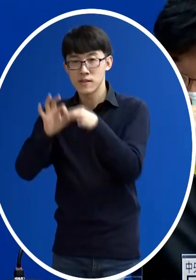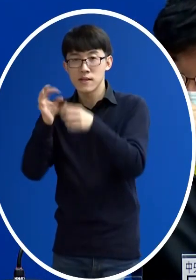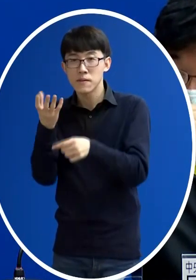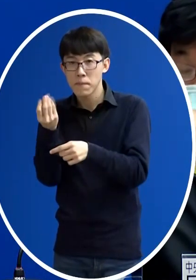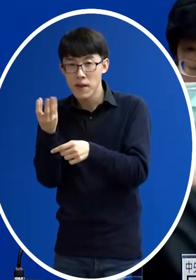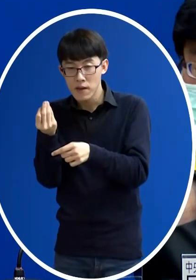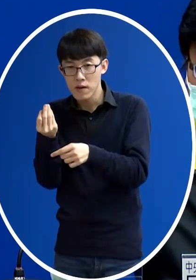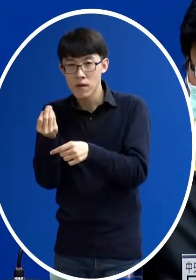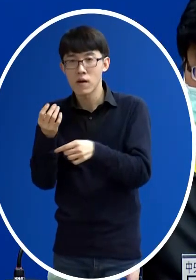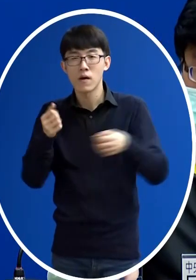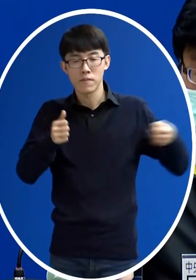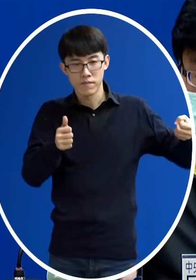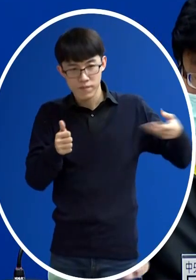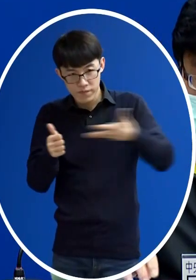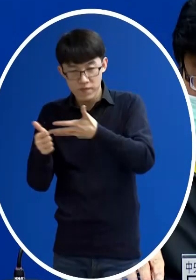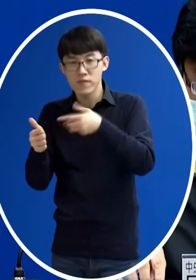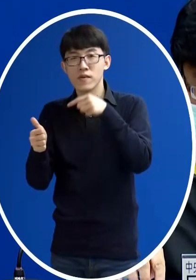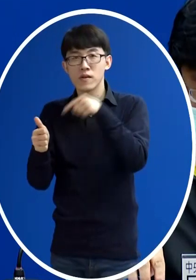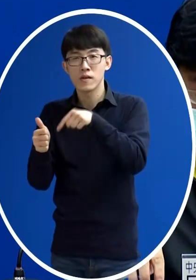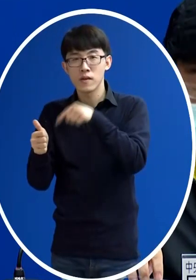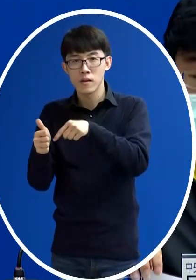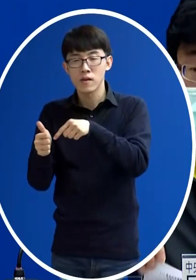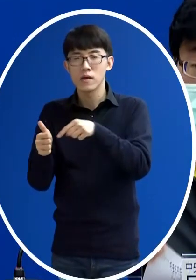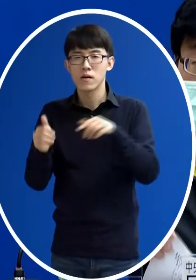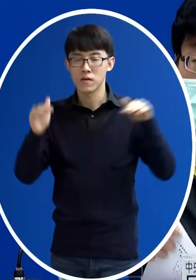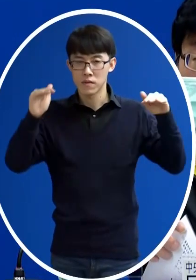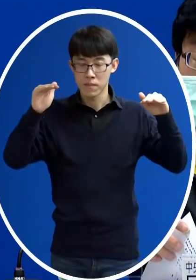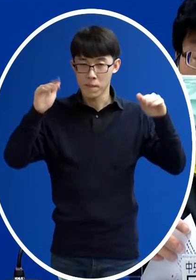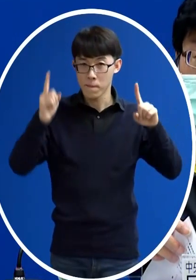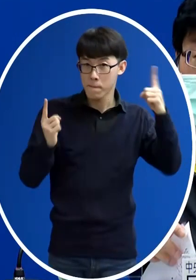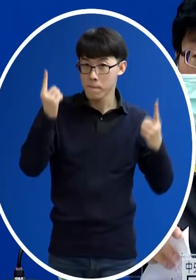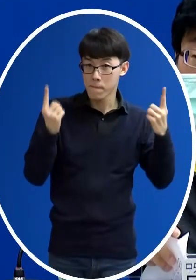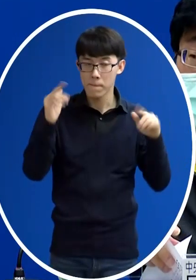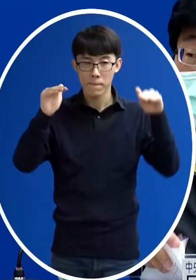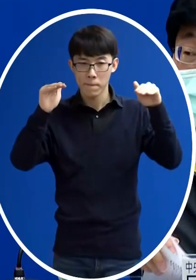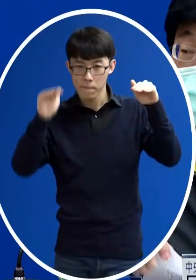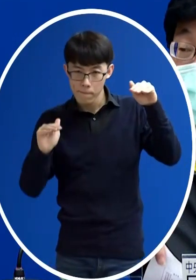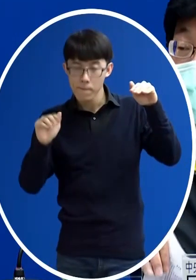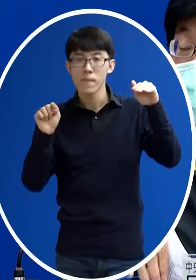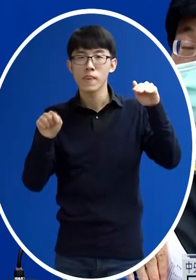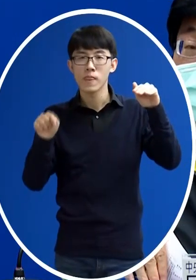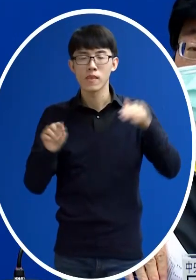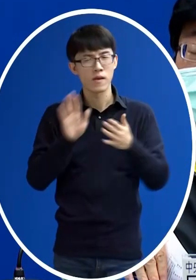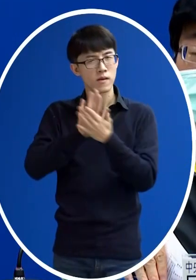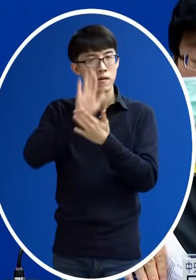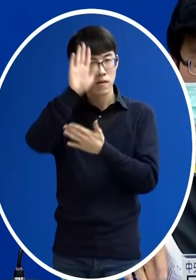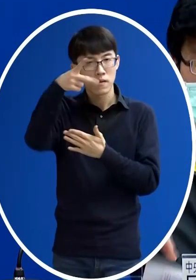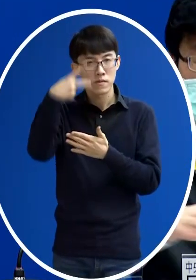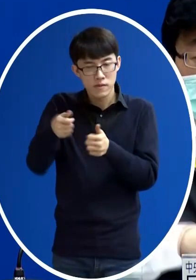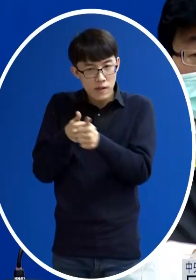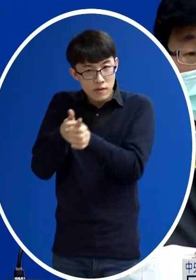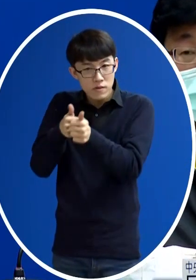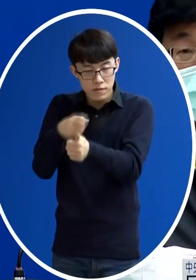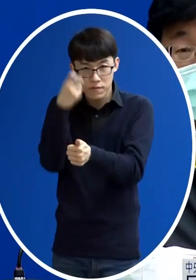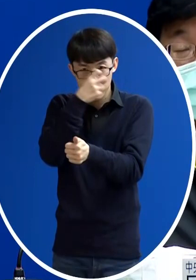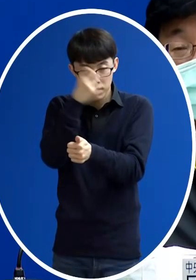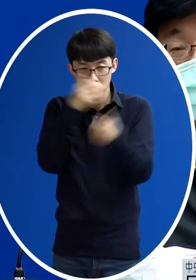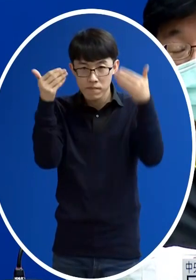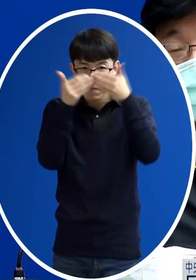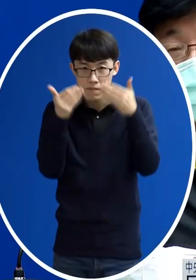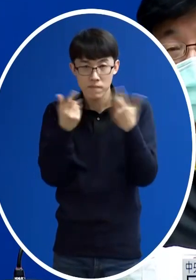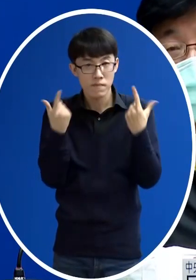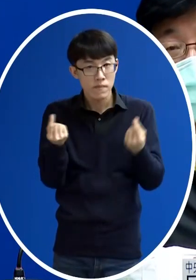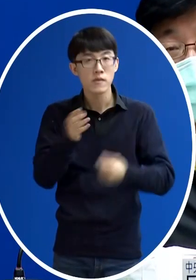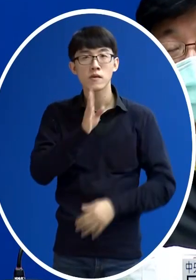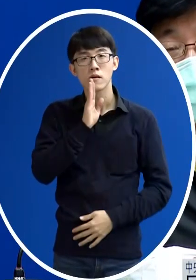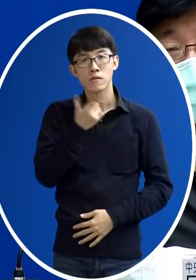Omicron 的病毒量可能会较 Delta 稍低一点，那这个有待后续更多个案观察的一个印证。第二部分